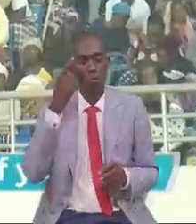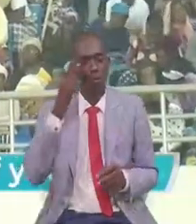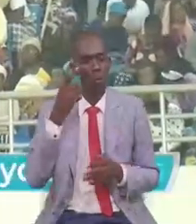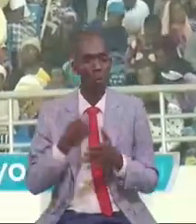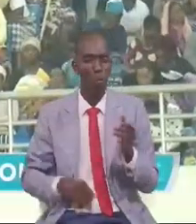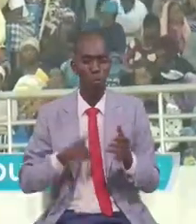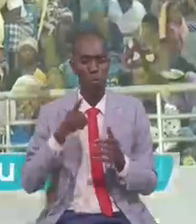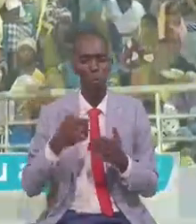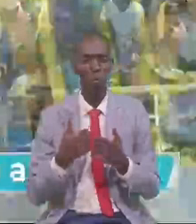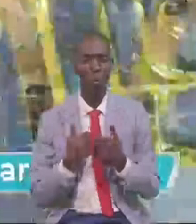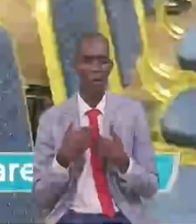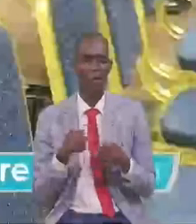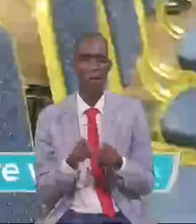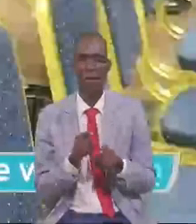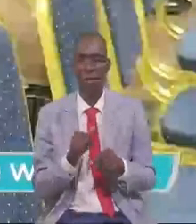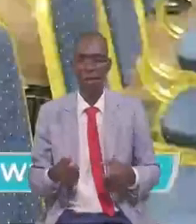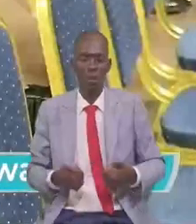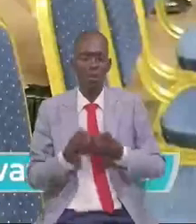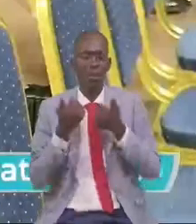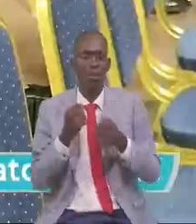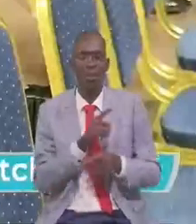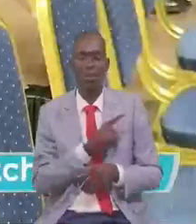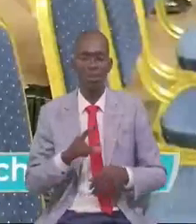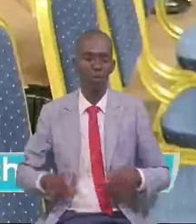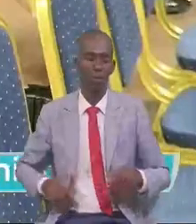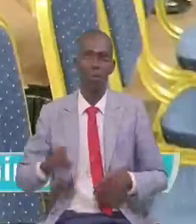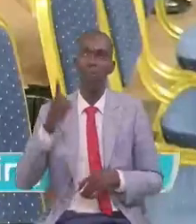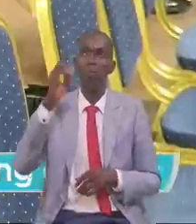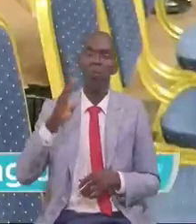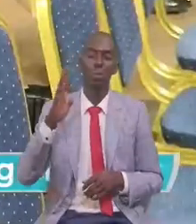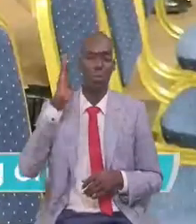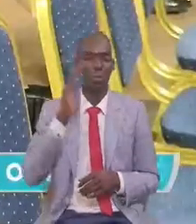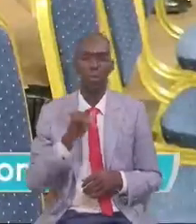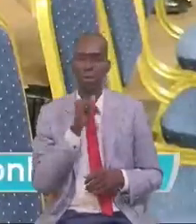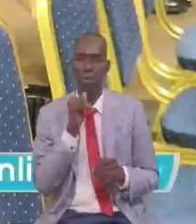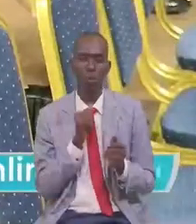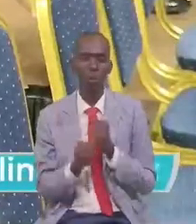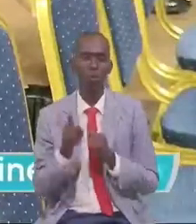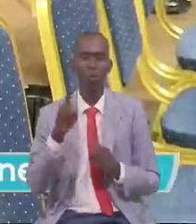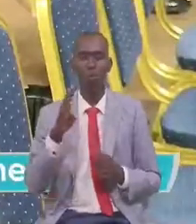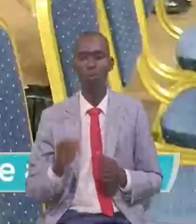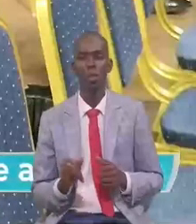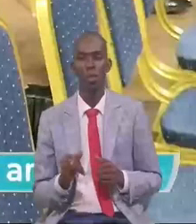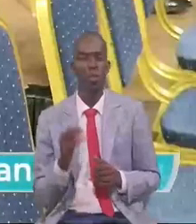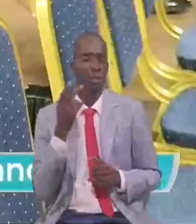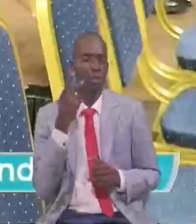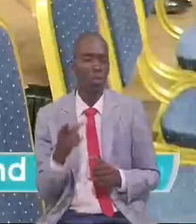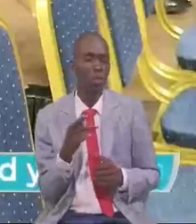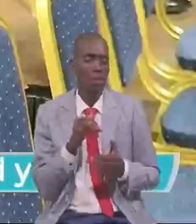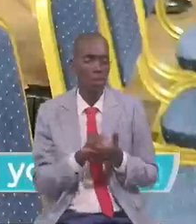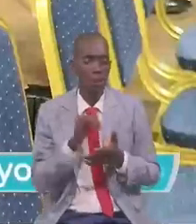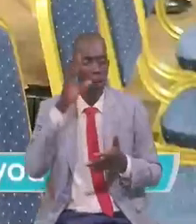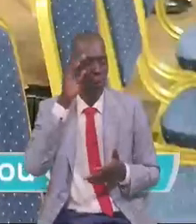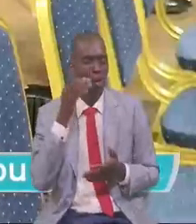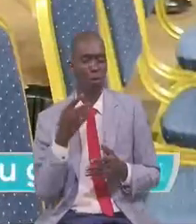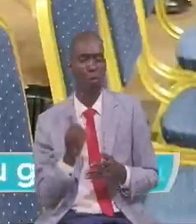que nous voulons. Le Dieu Tout-Puissant ne va pas vous dépasser. Il a vu cet homme comme notre Père dans le Seigneur.